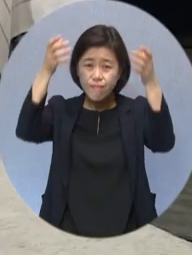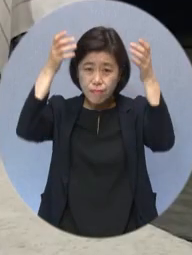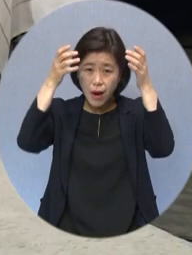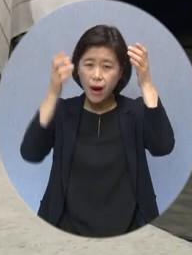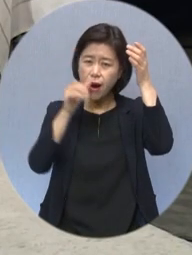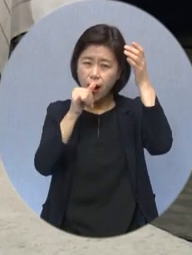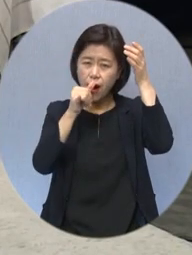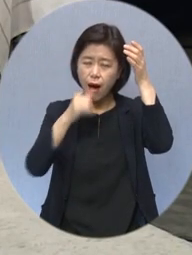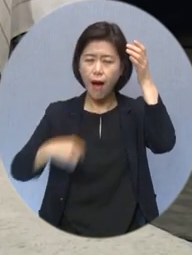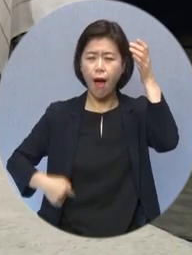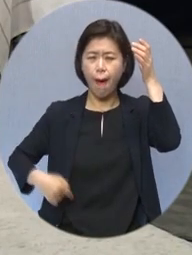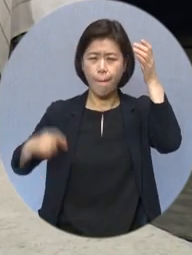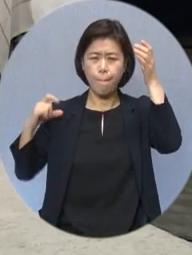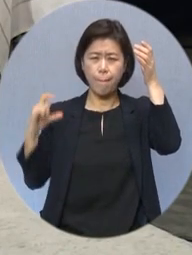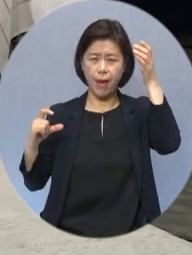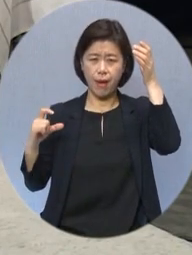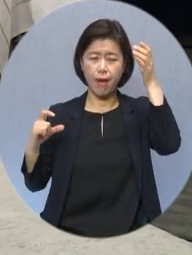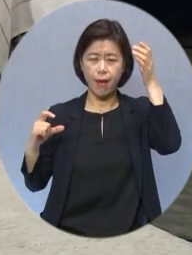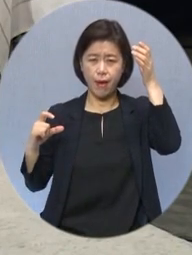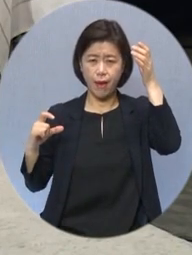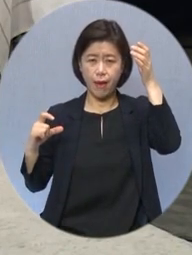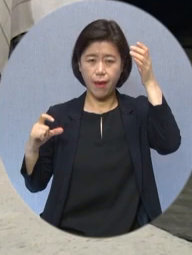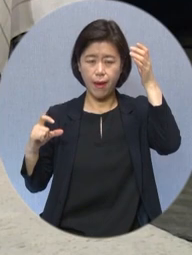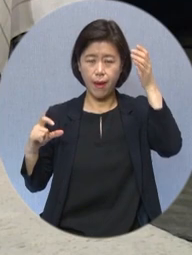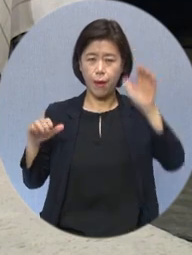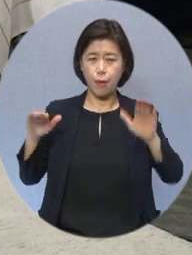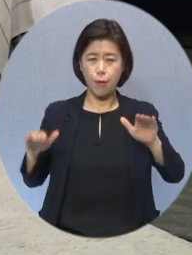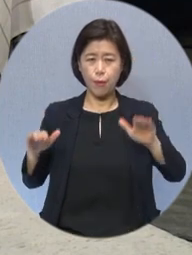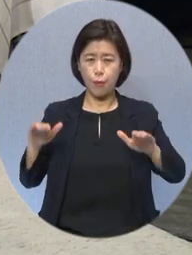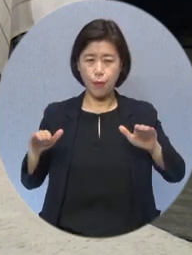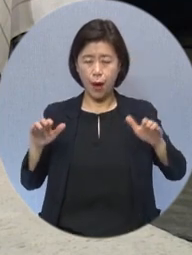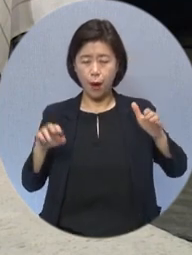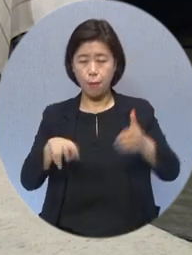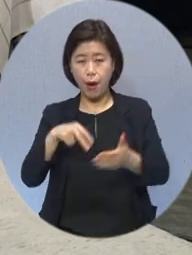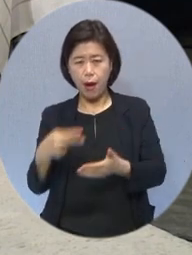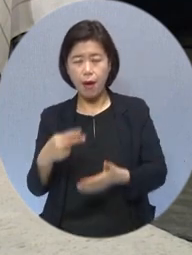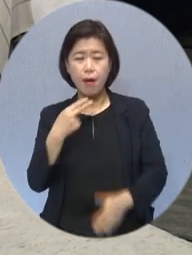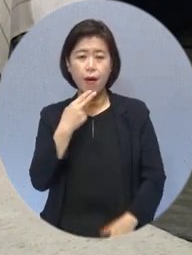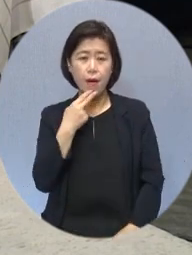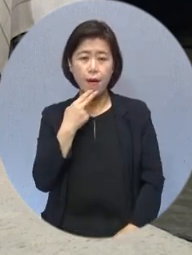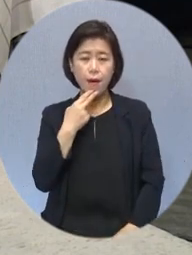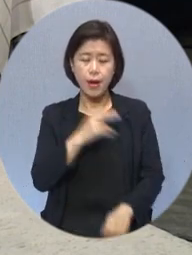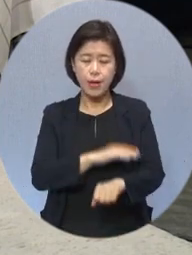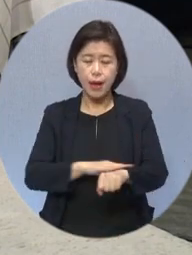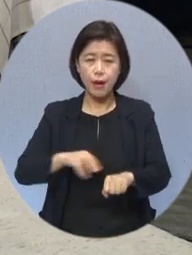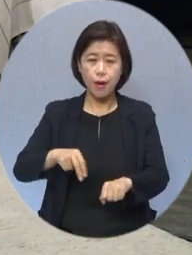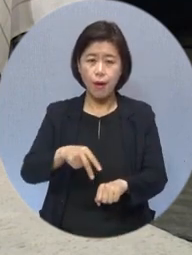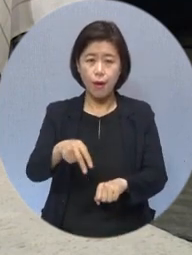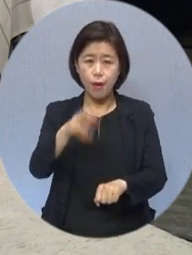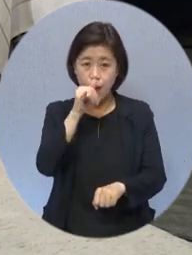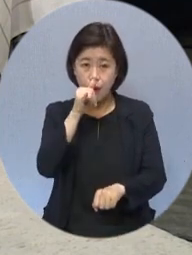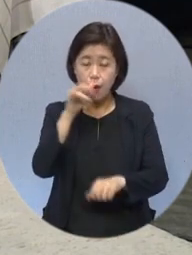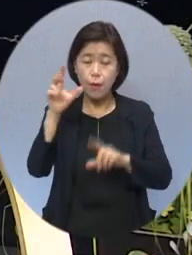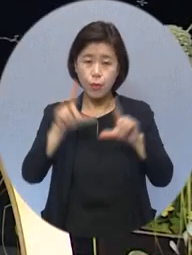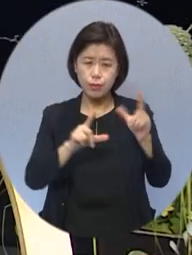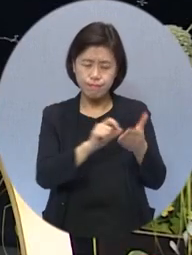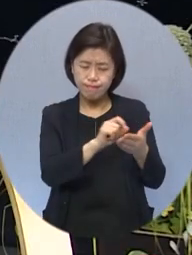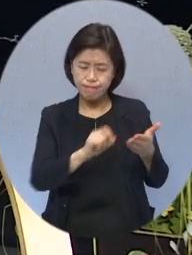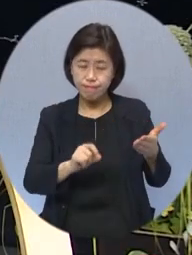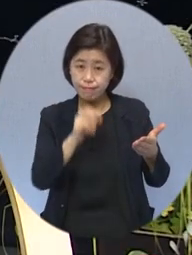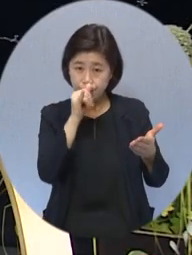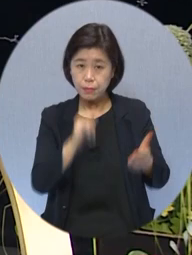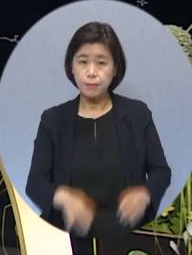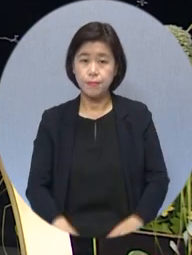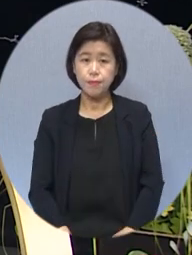허리 흔들림으로 균형을 잡으며 길을 걸을 수밖에 없는 장면을 보여줍니다.